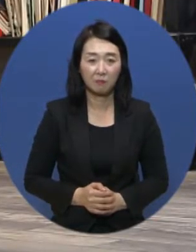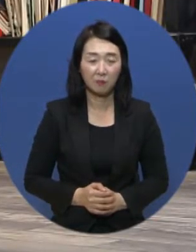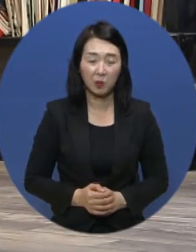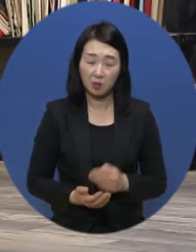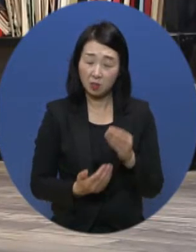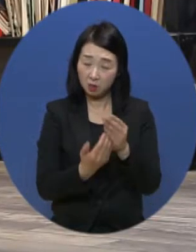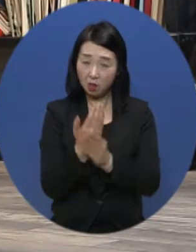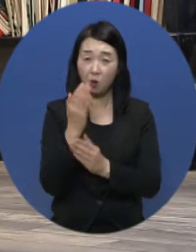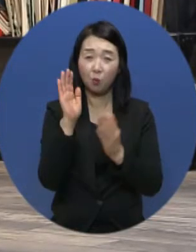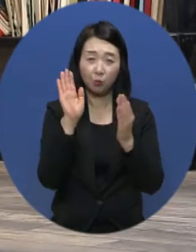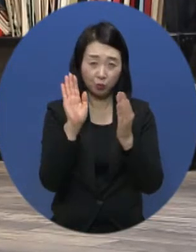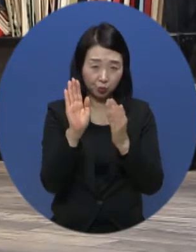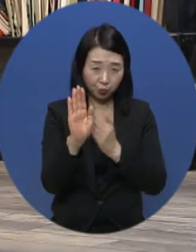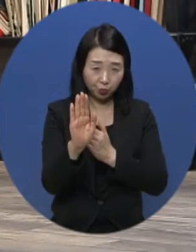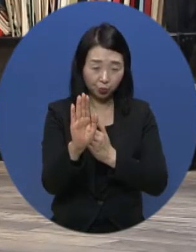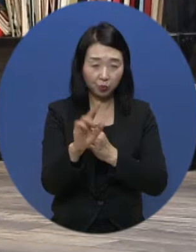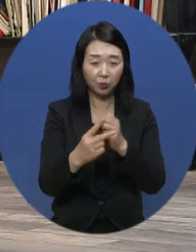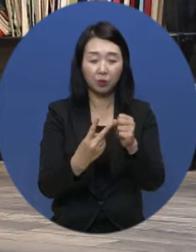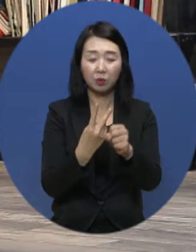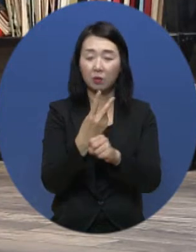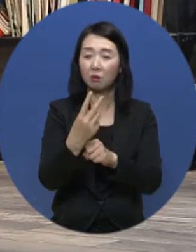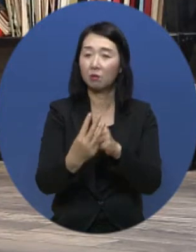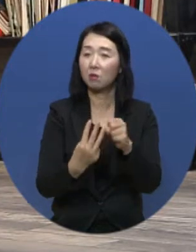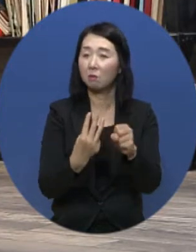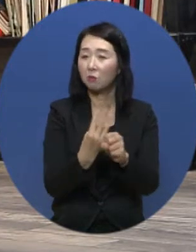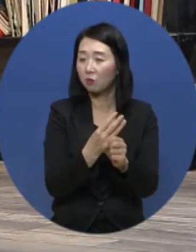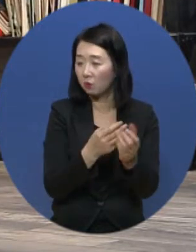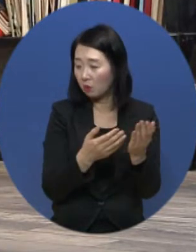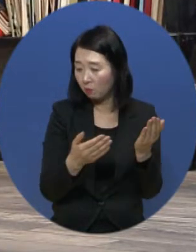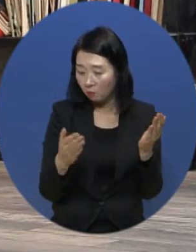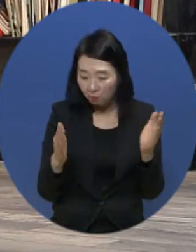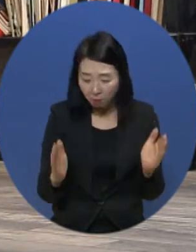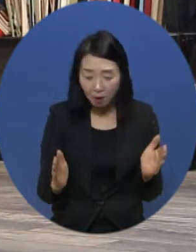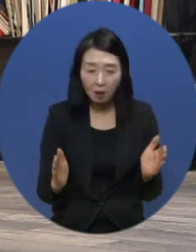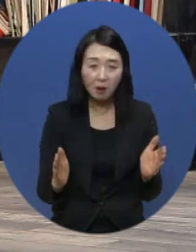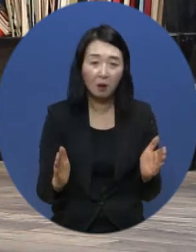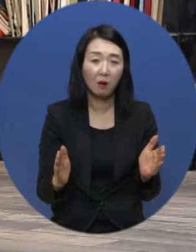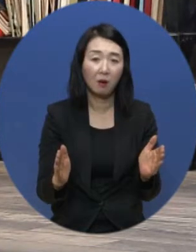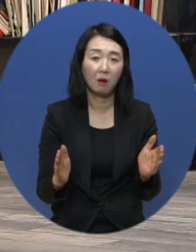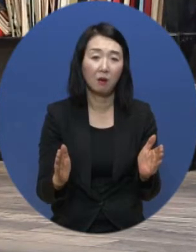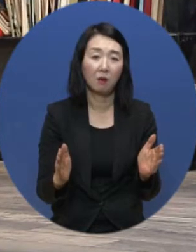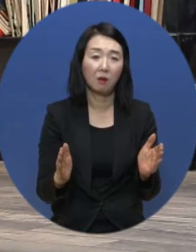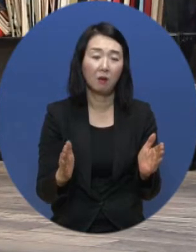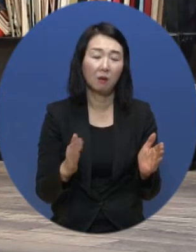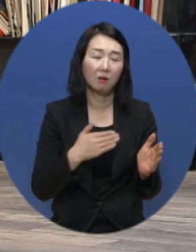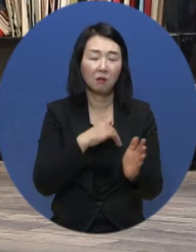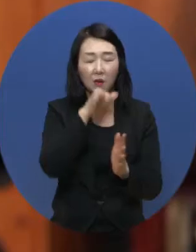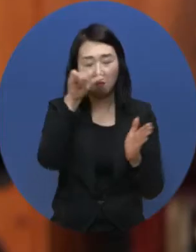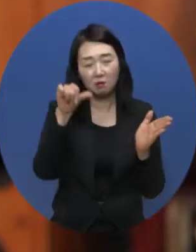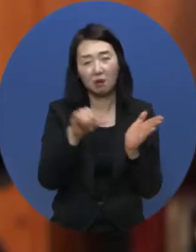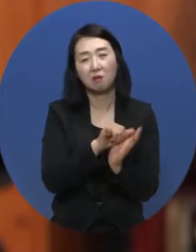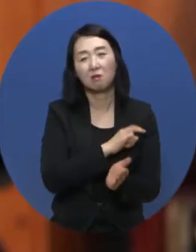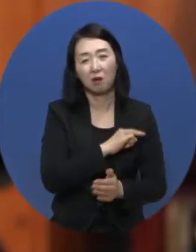2, 3년 동안 뭐 어떻게 보면 제 인생에 있어서 가장 힘든 시기가 아니었나 이런 생각을 좀 해보는데요.